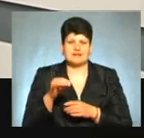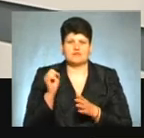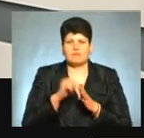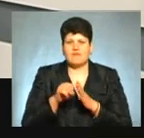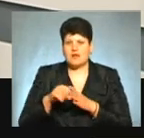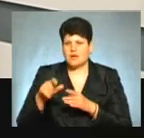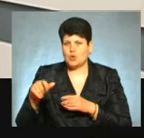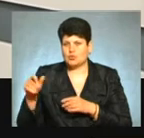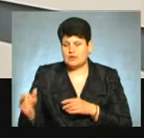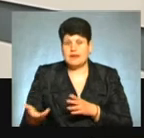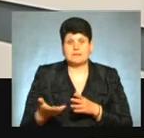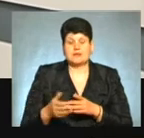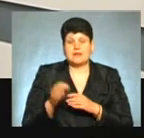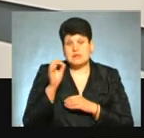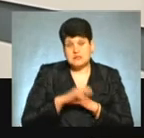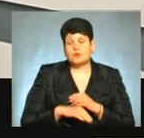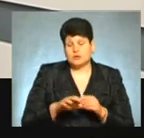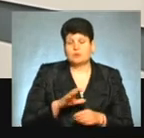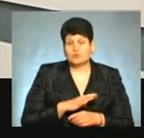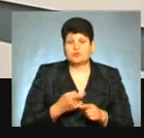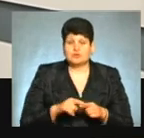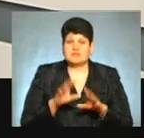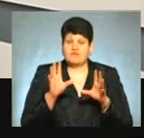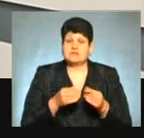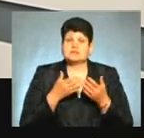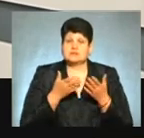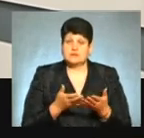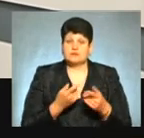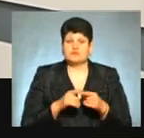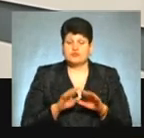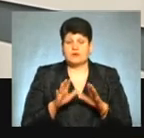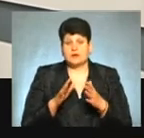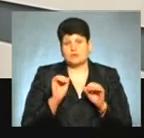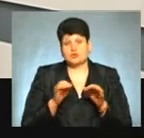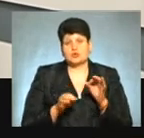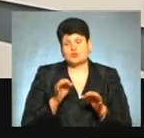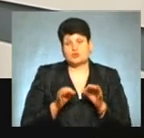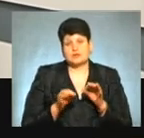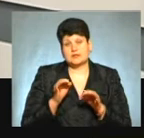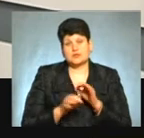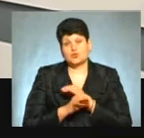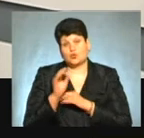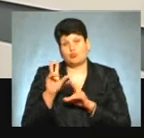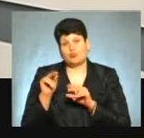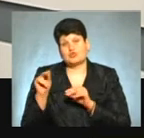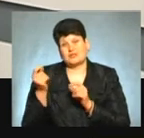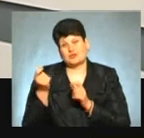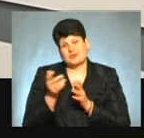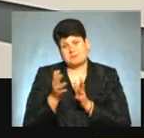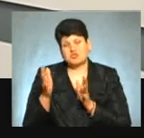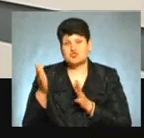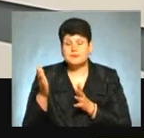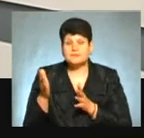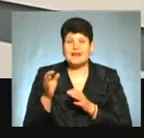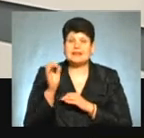створюючи негативний імідж УПА. На заході все це було. Через то, ну, в даному варіанті, якщо так можна судити, сходу пощастило чуть більше.